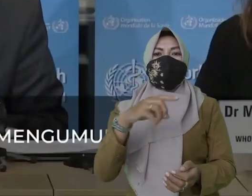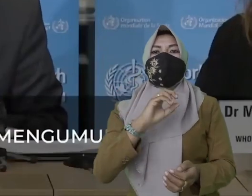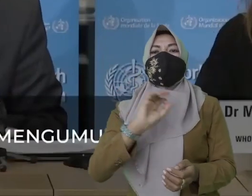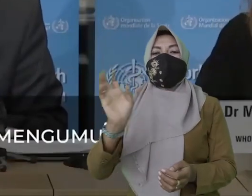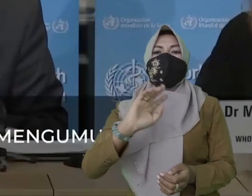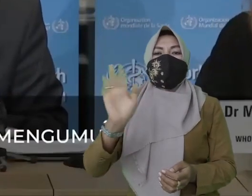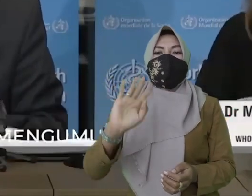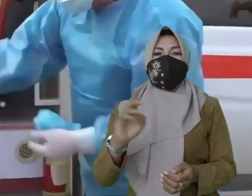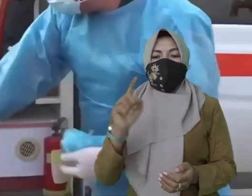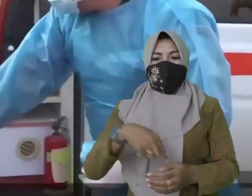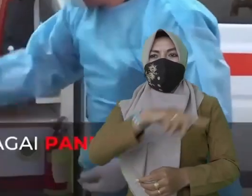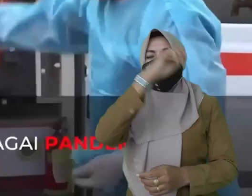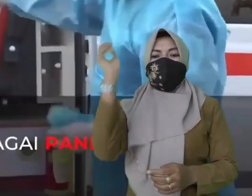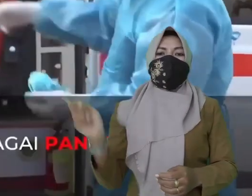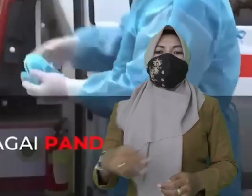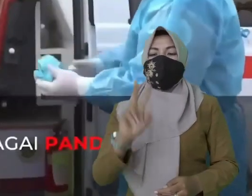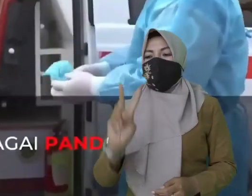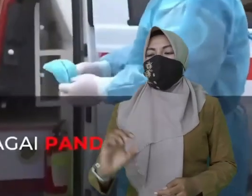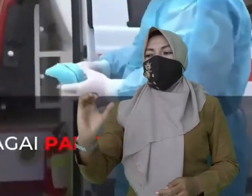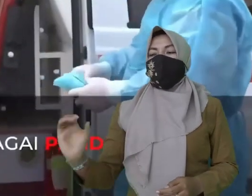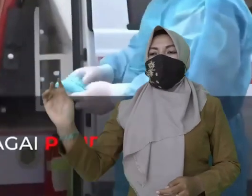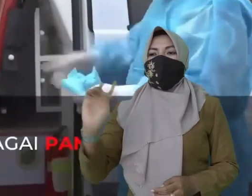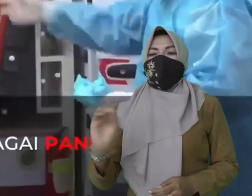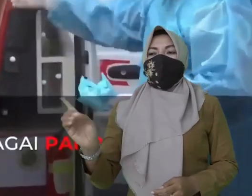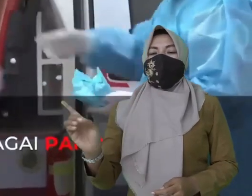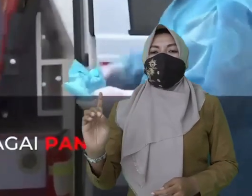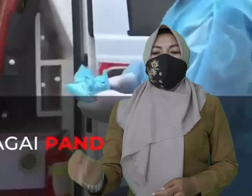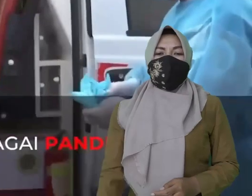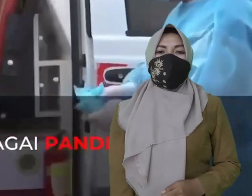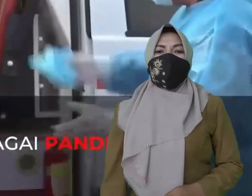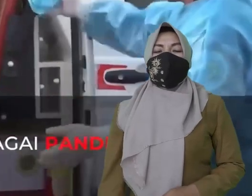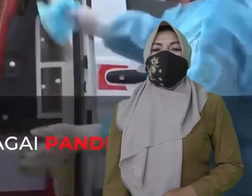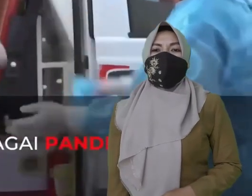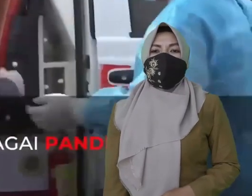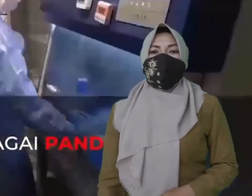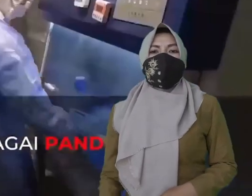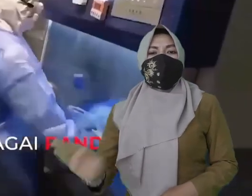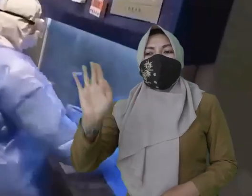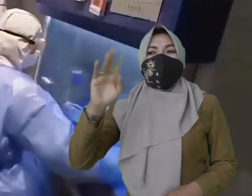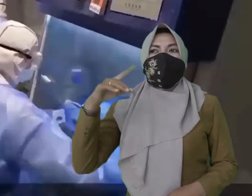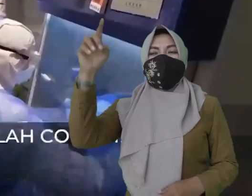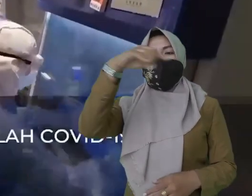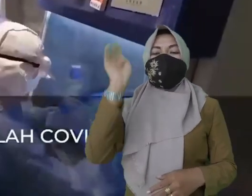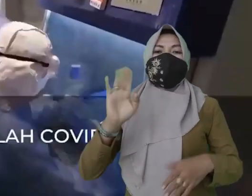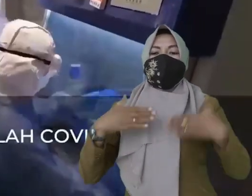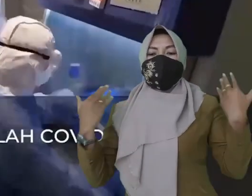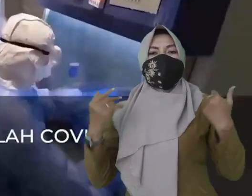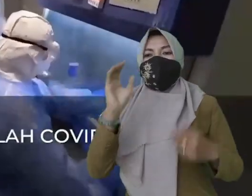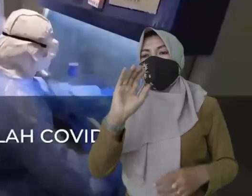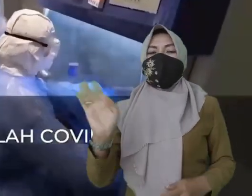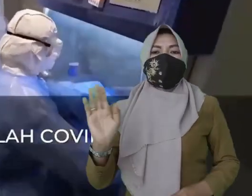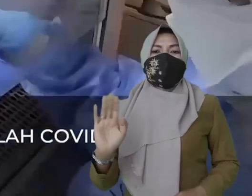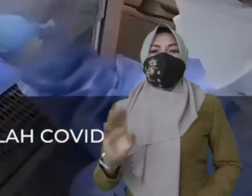mengumumkan 216 negara di dunia terinfeksi oleh COVID. Disebutlah pandemi. Pandemi sudah merata. Tidak ada negara